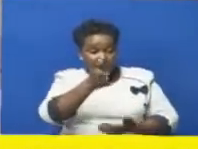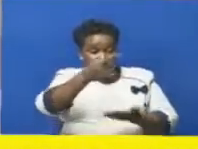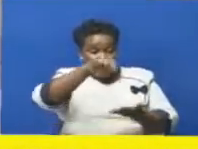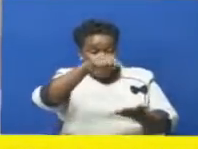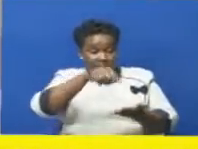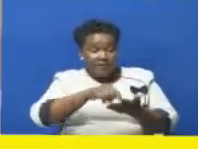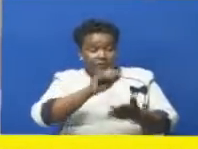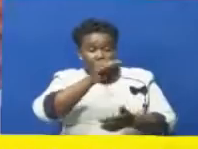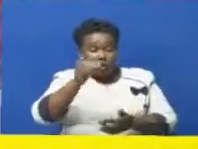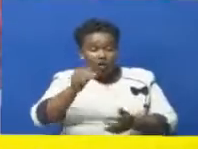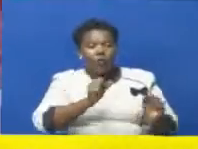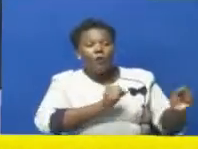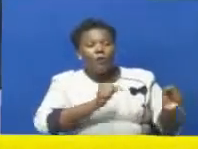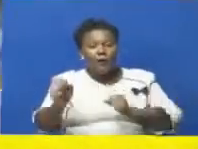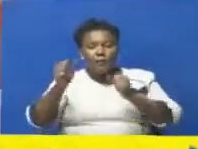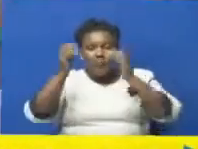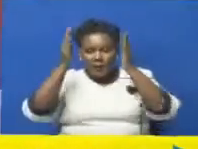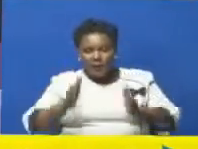rasmi katika maeneo haya.